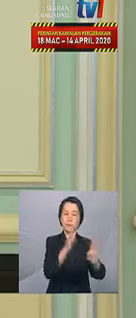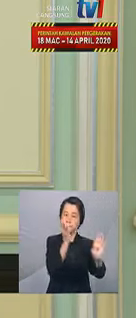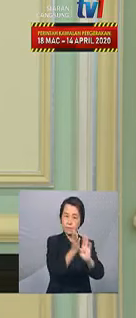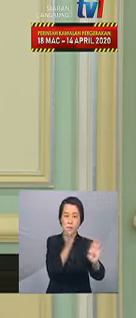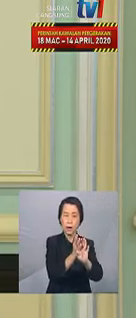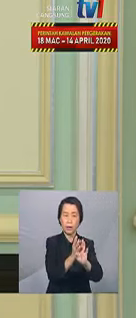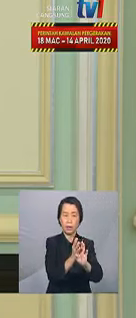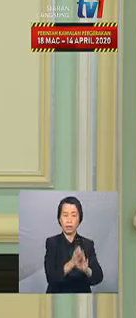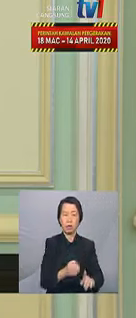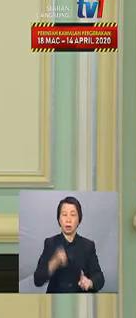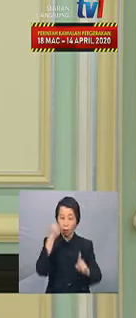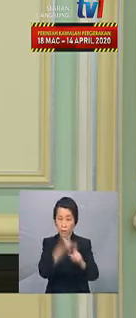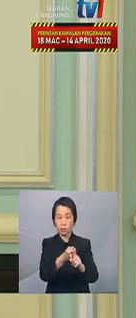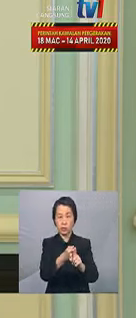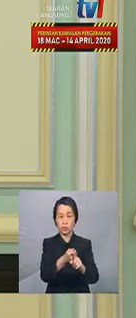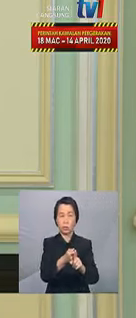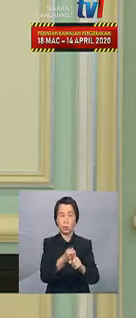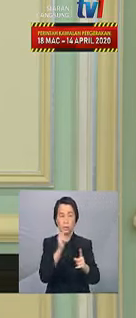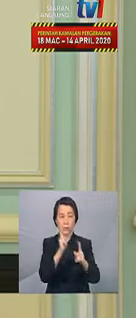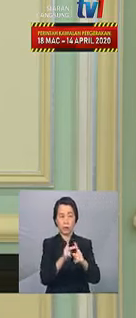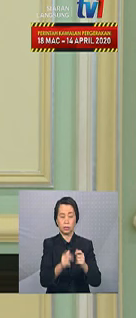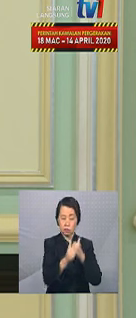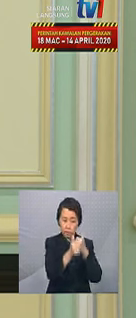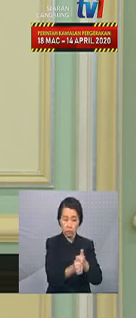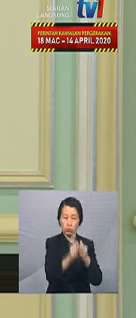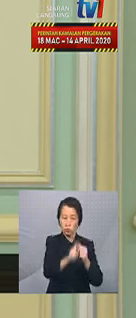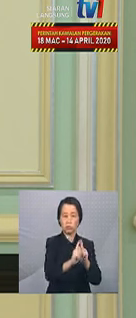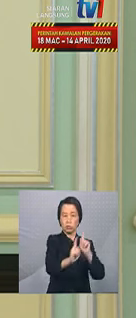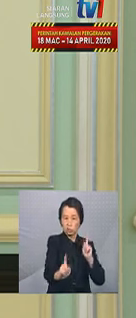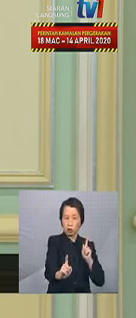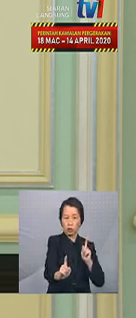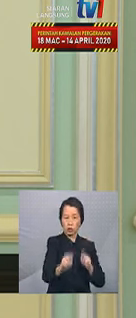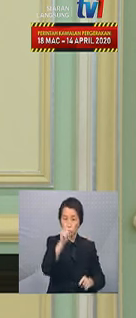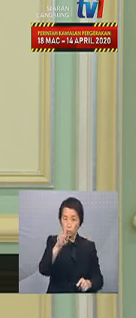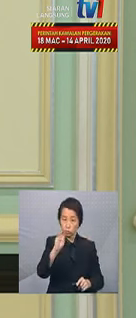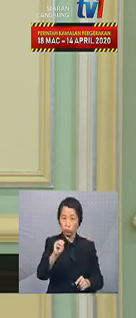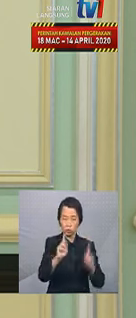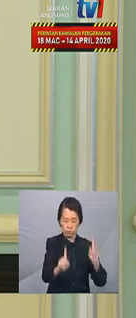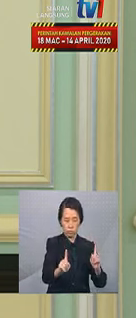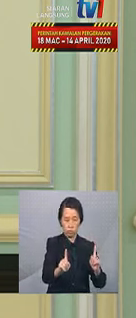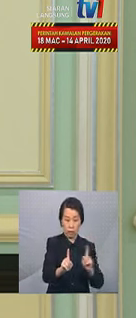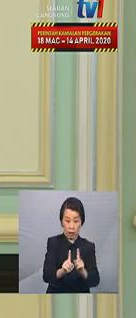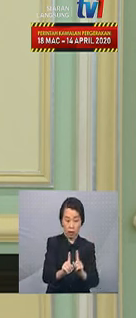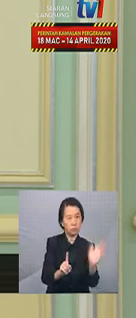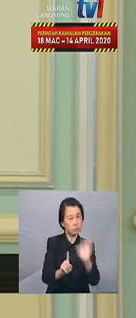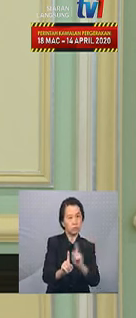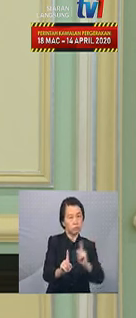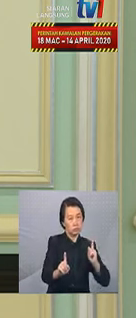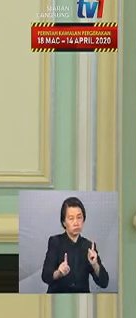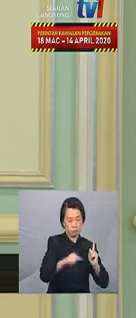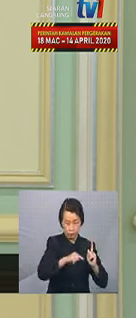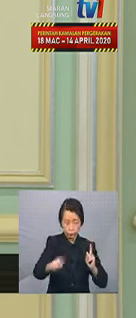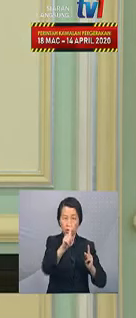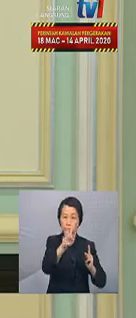sekalipun, arahan kepada pematuhan jarak 1 meter antara satu sama lain